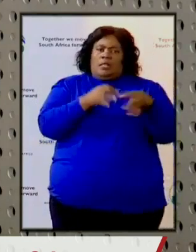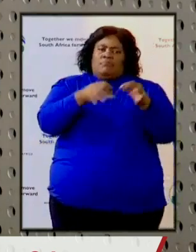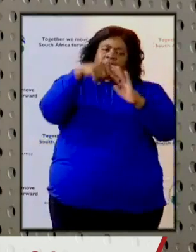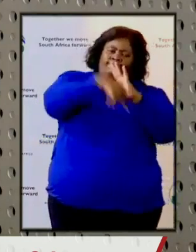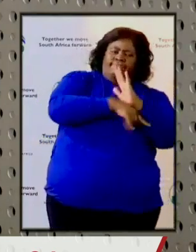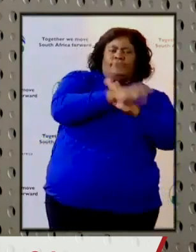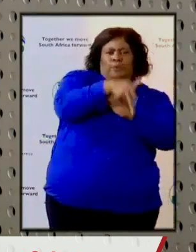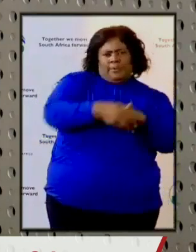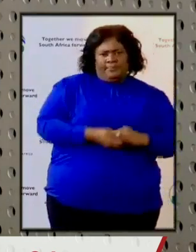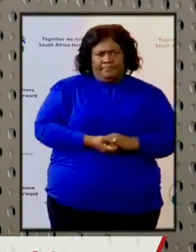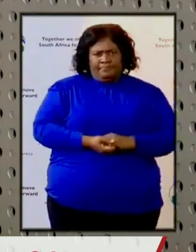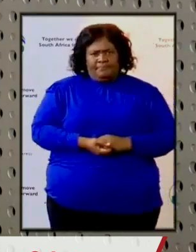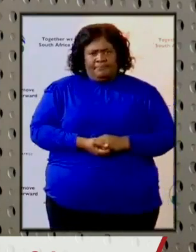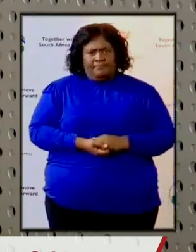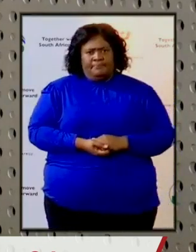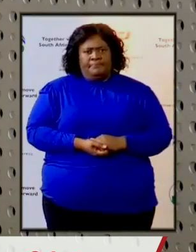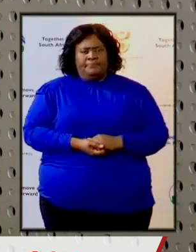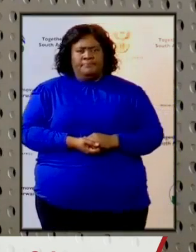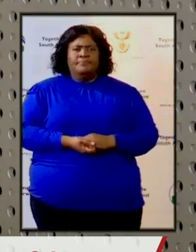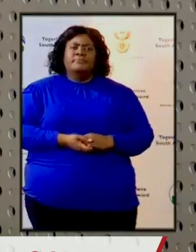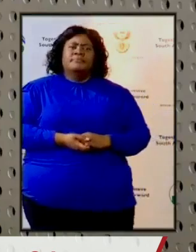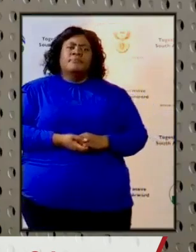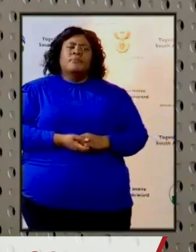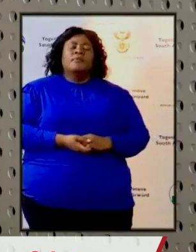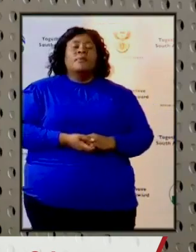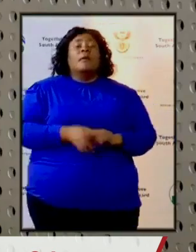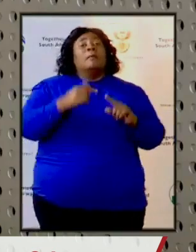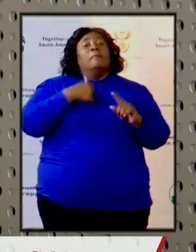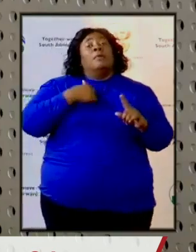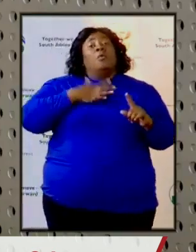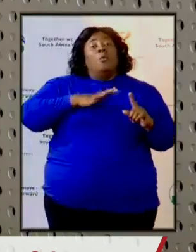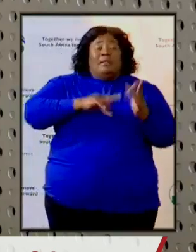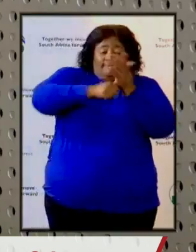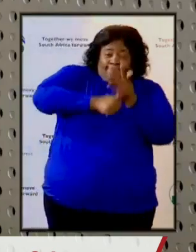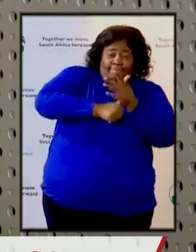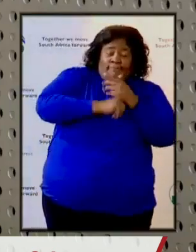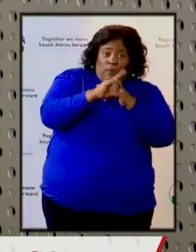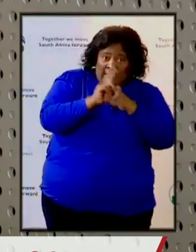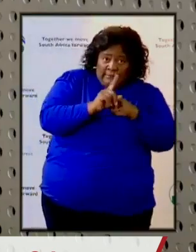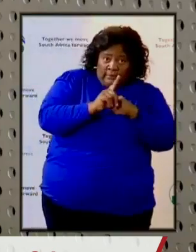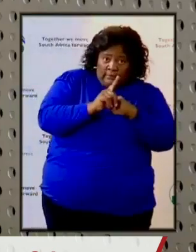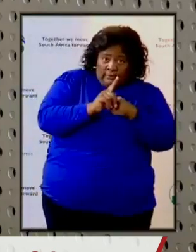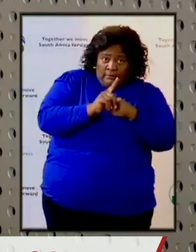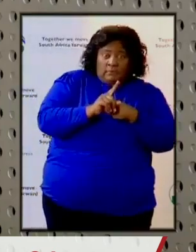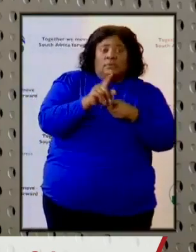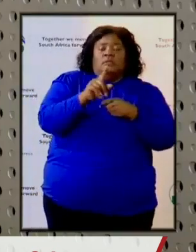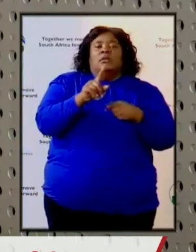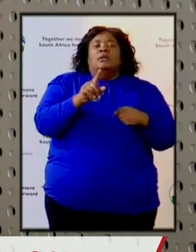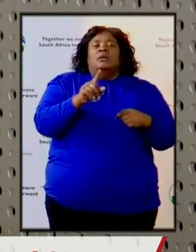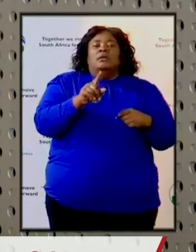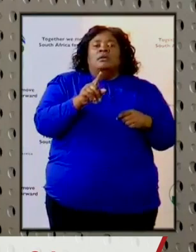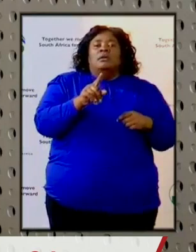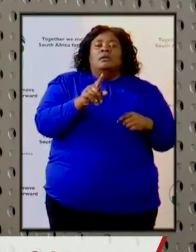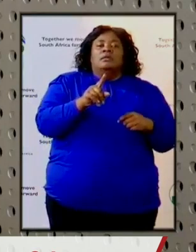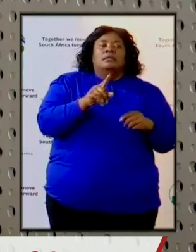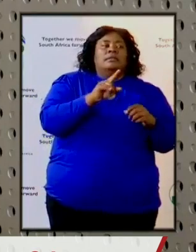ngalezo imboni eyivuliwe engifisa ukugcizelela nje ukuthi imboni kufanele azithathe